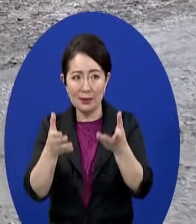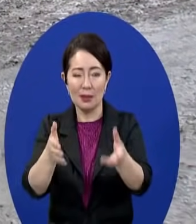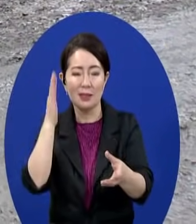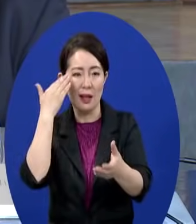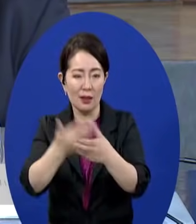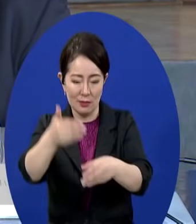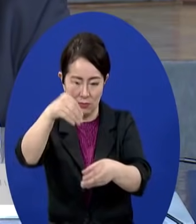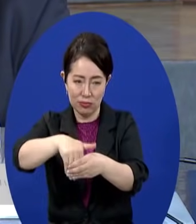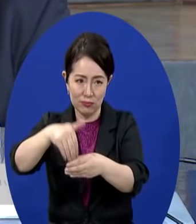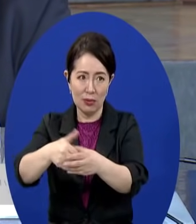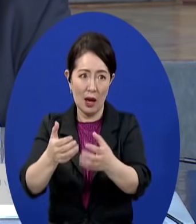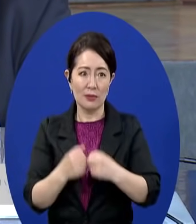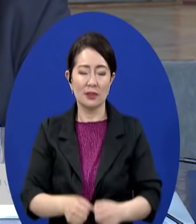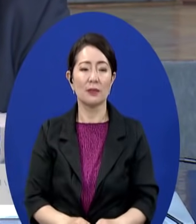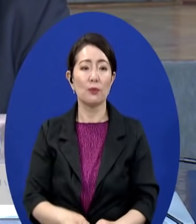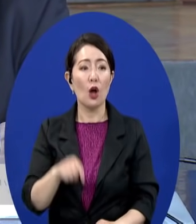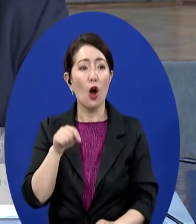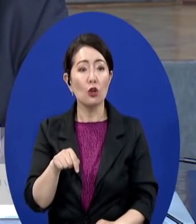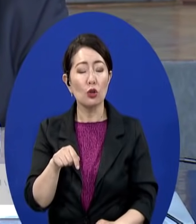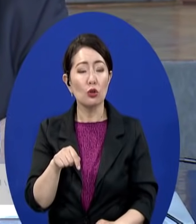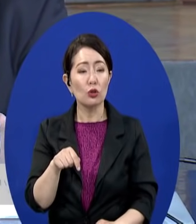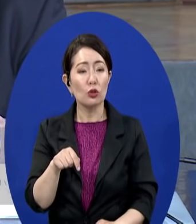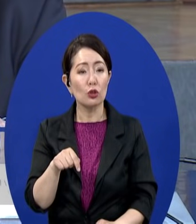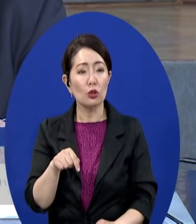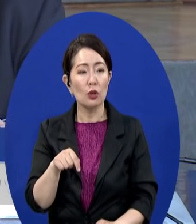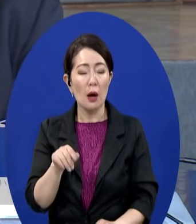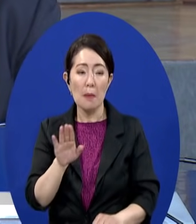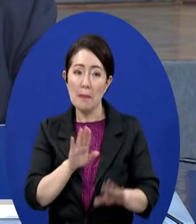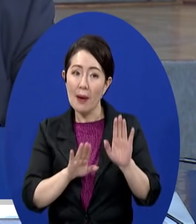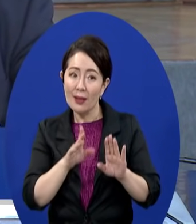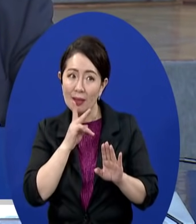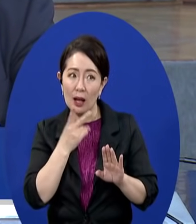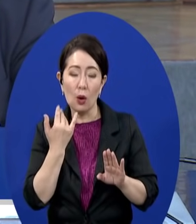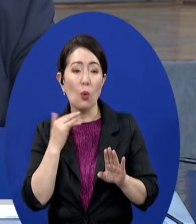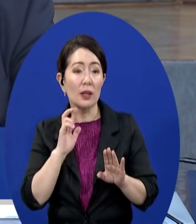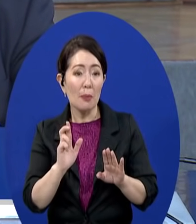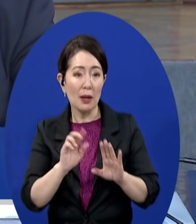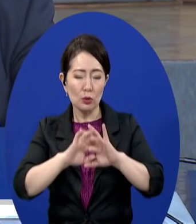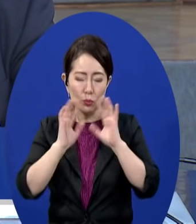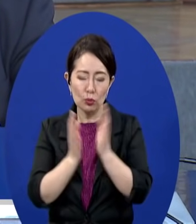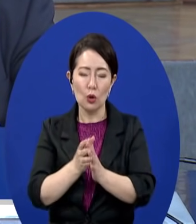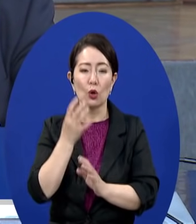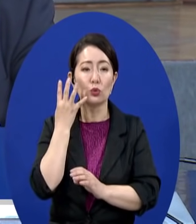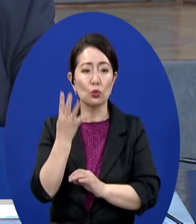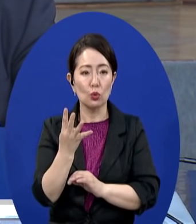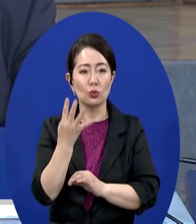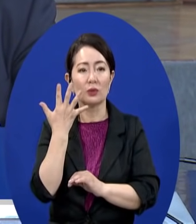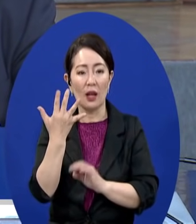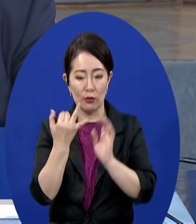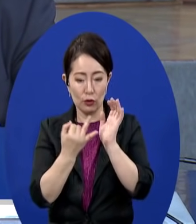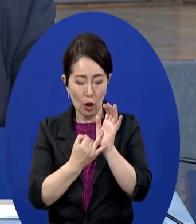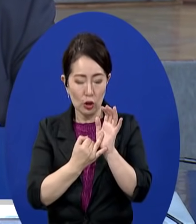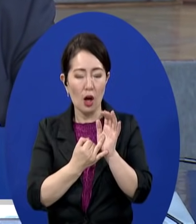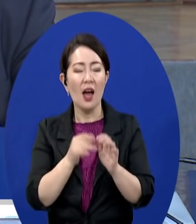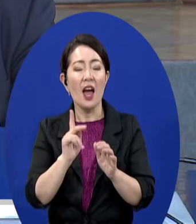авлаа. За өнөөдрийн байдлаар Улаанбаатар хотод бол за нийтдээ 457 хэсгийн хороо ажиллаж